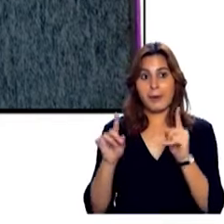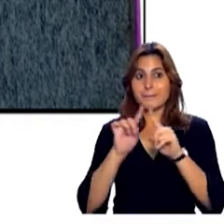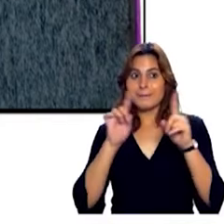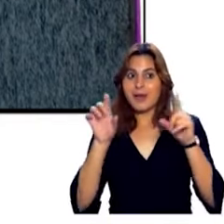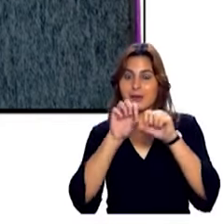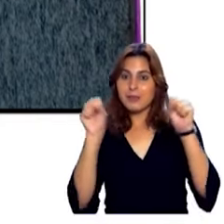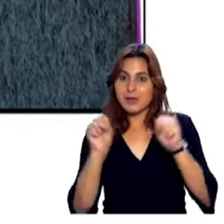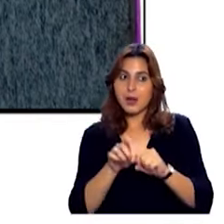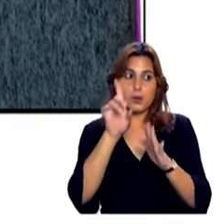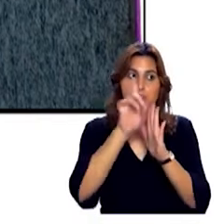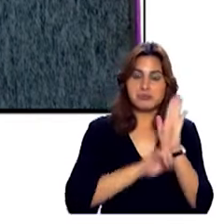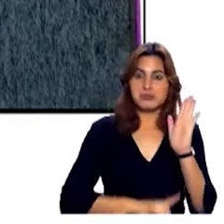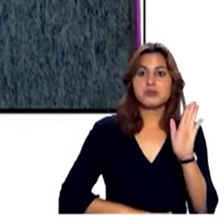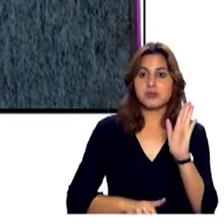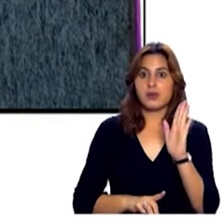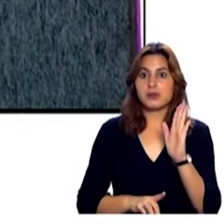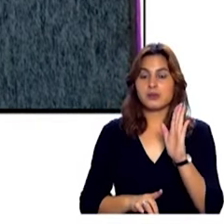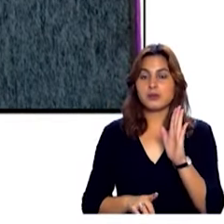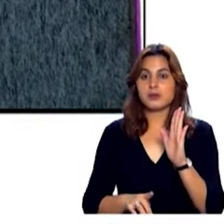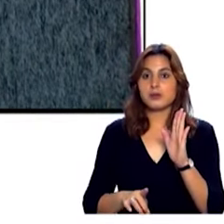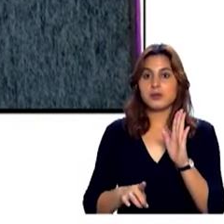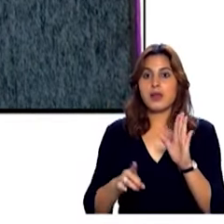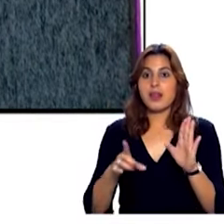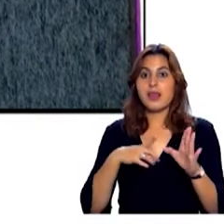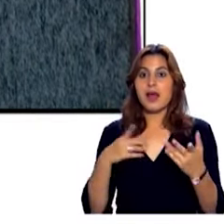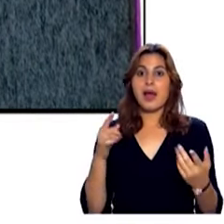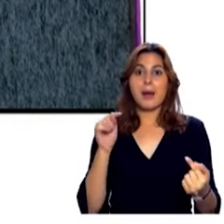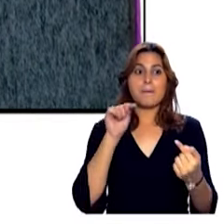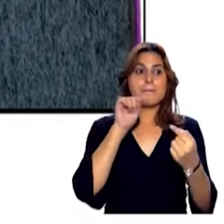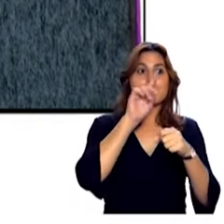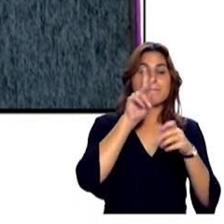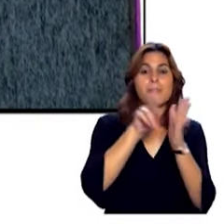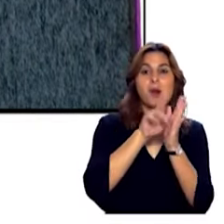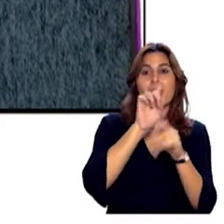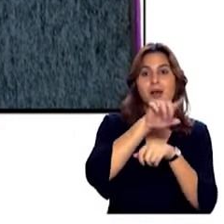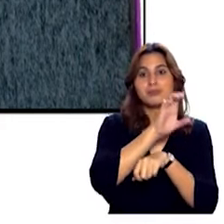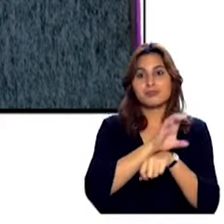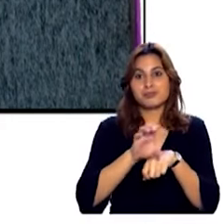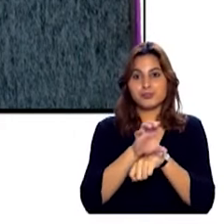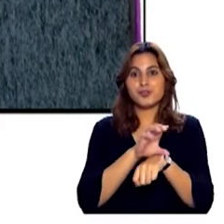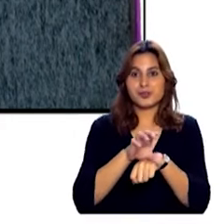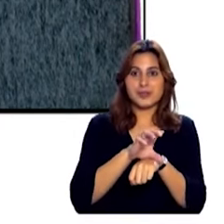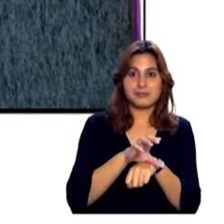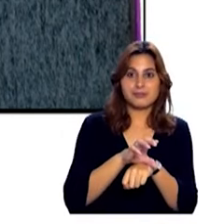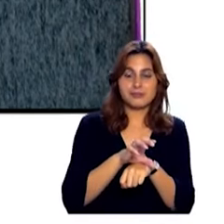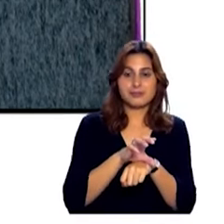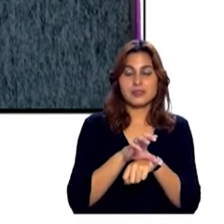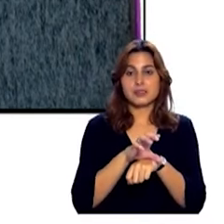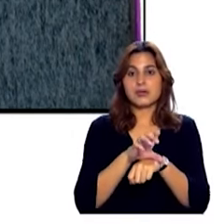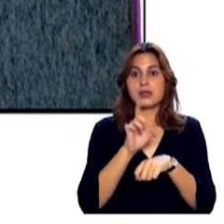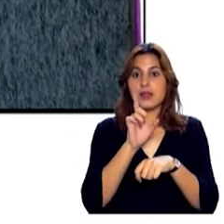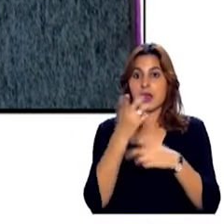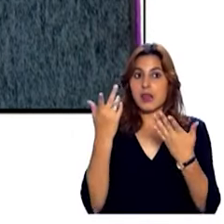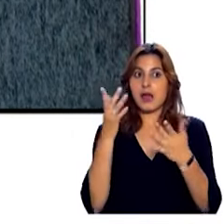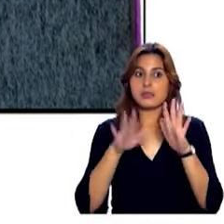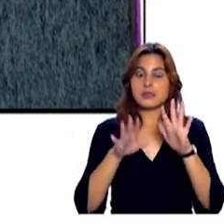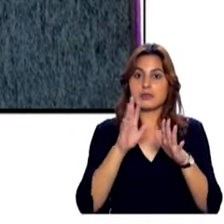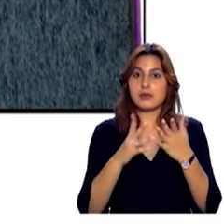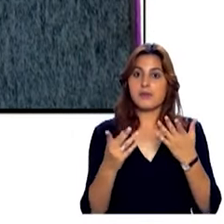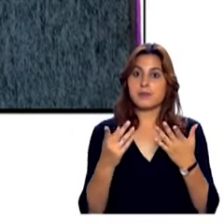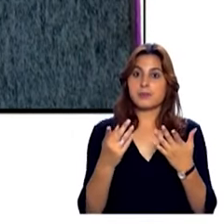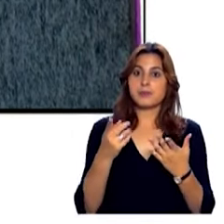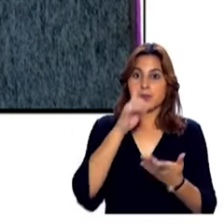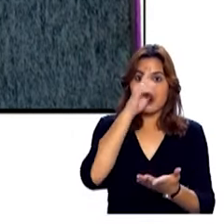copertura costituzionale come invece quello di ricorrere in cassazione per violazione di legge